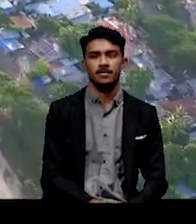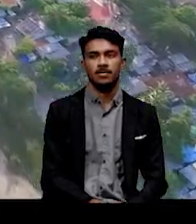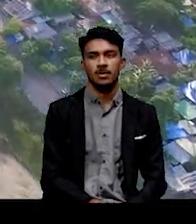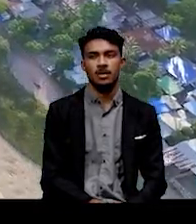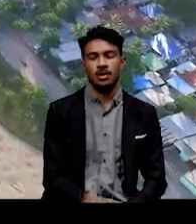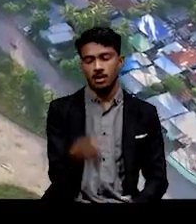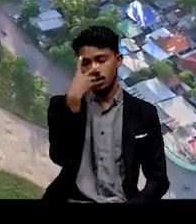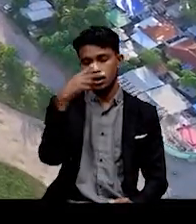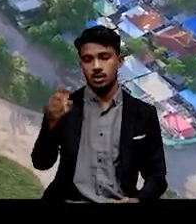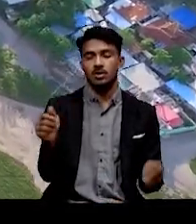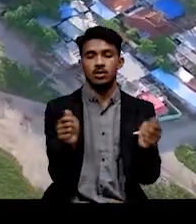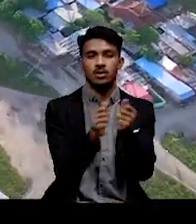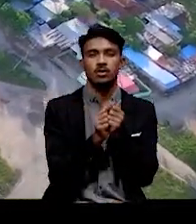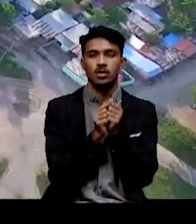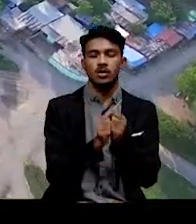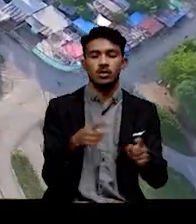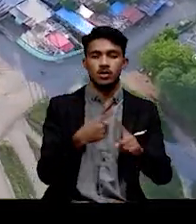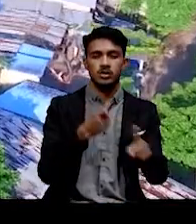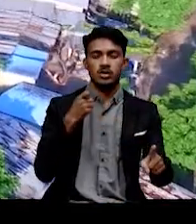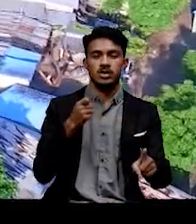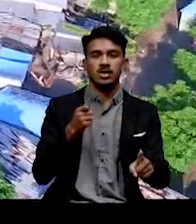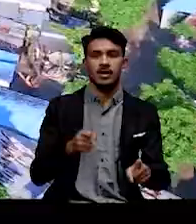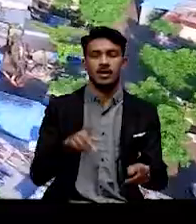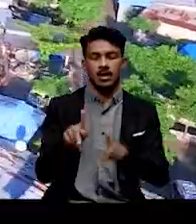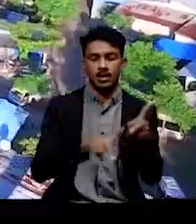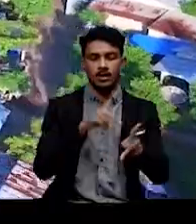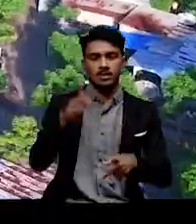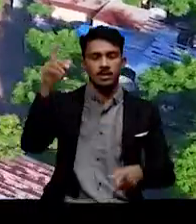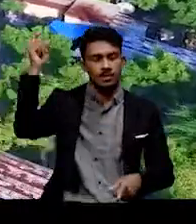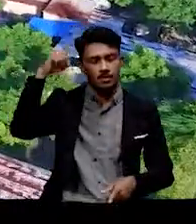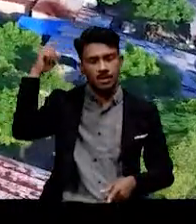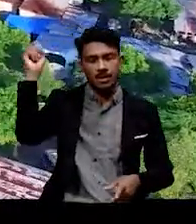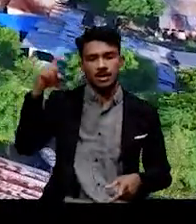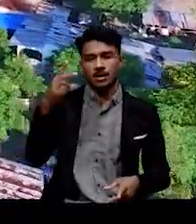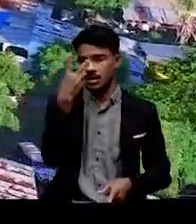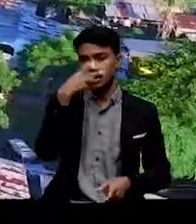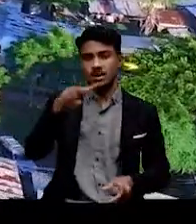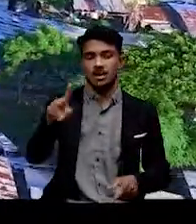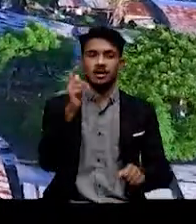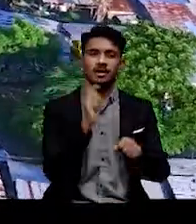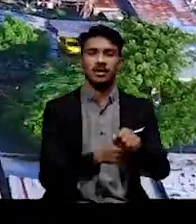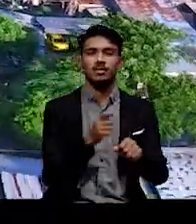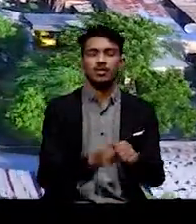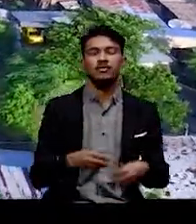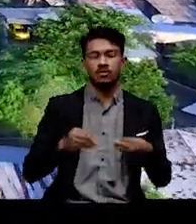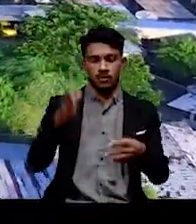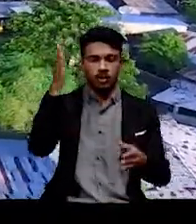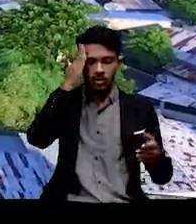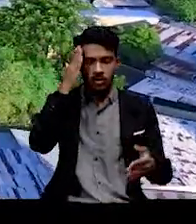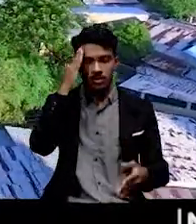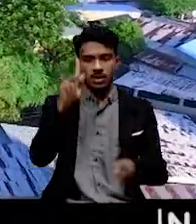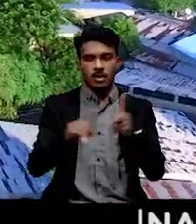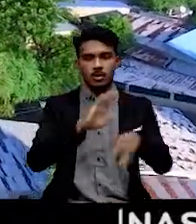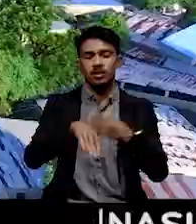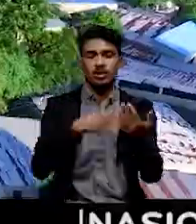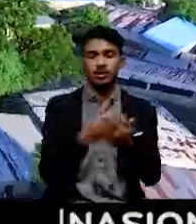Relaciona o comunicado hus di Direção Nacional Meteorologia no Geofísica nebe informa pa populasaun nebe hela ia area forro no